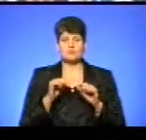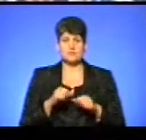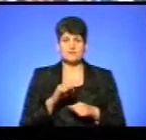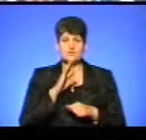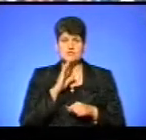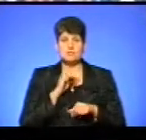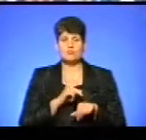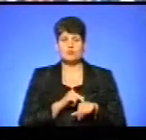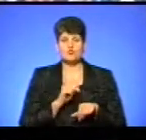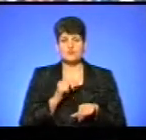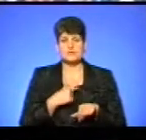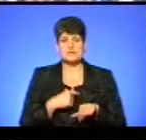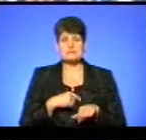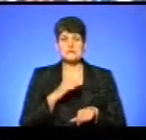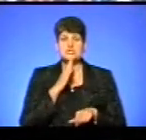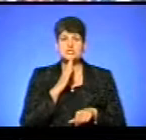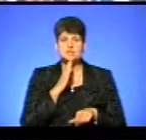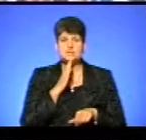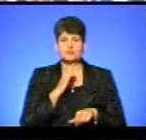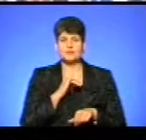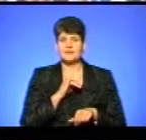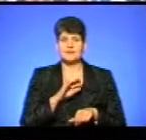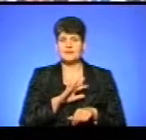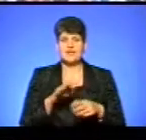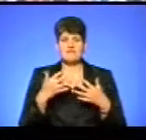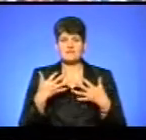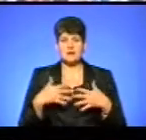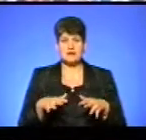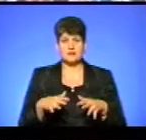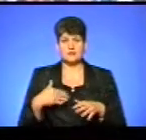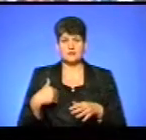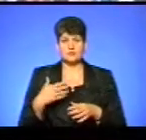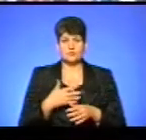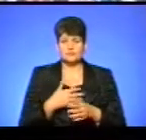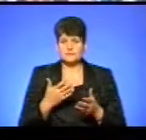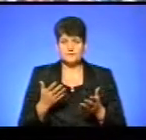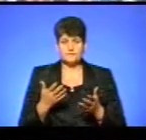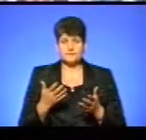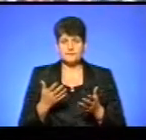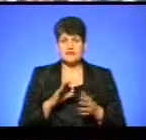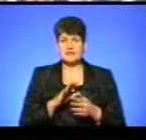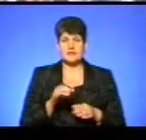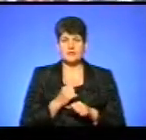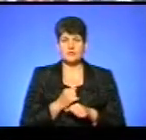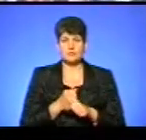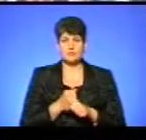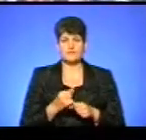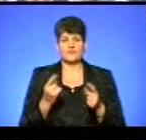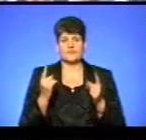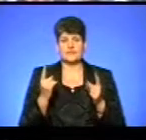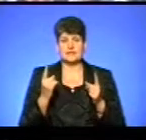почувати себе жінкою і не втратити груді, не робити